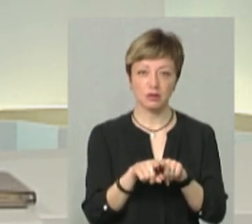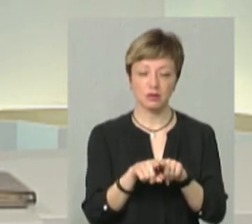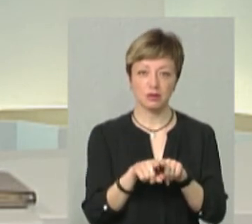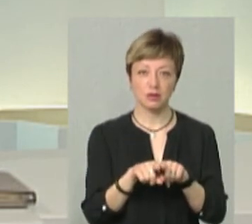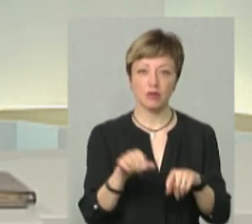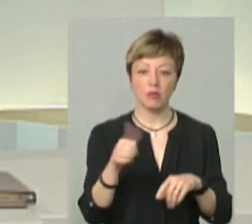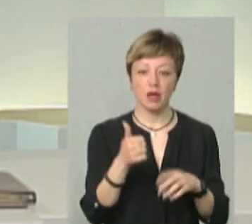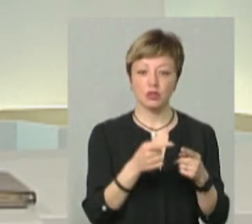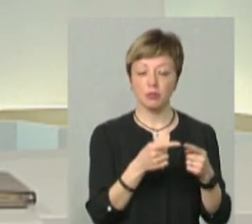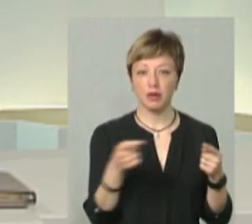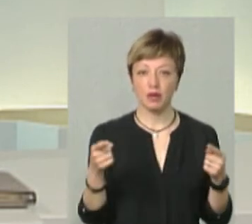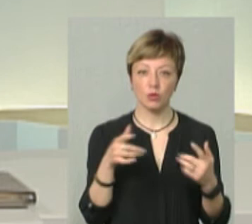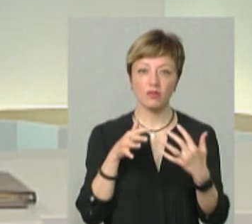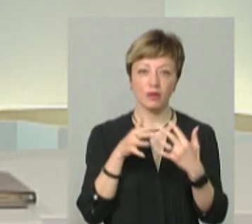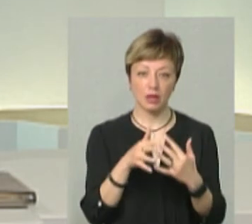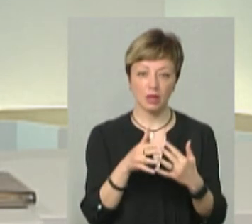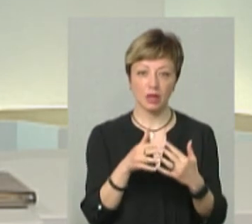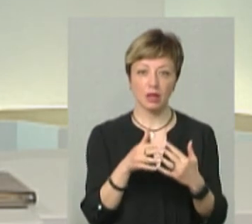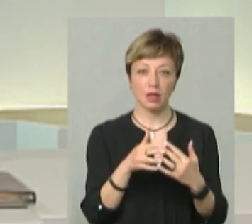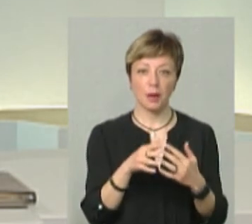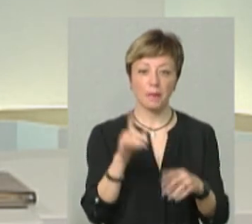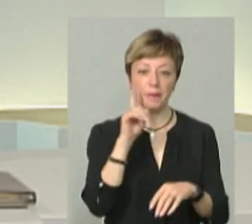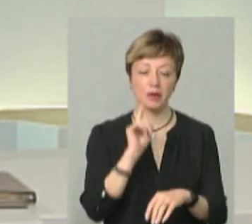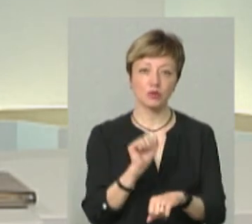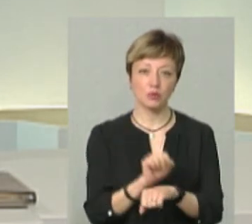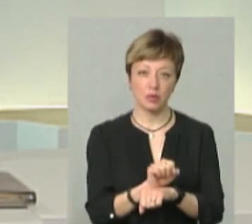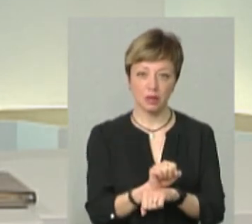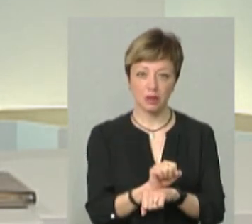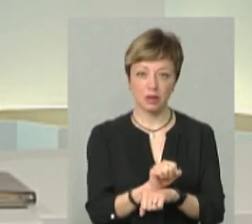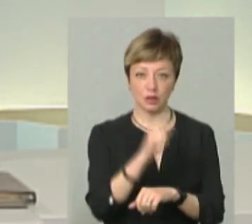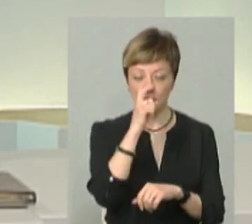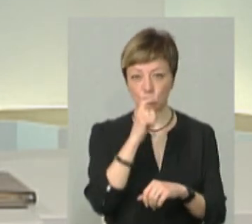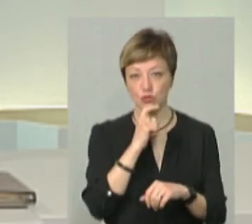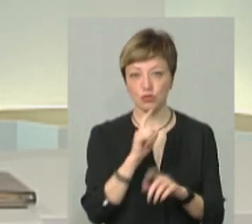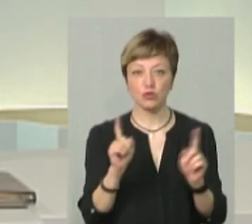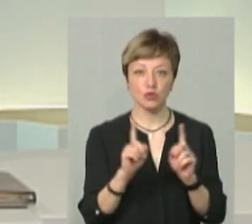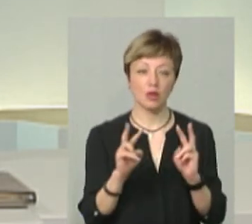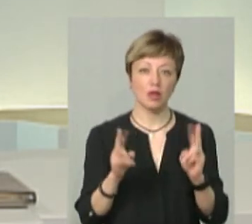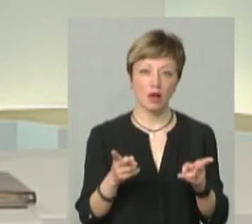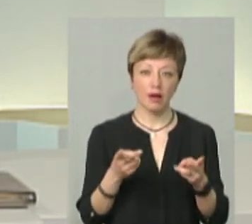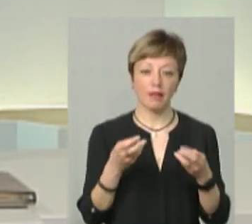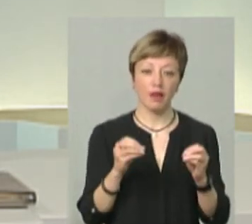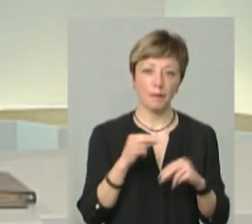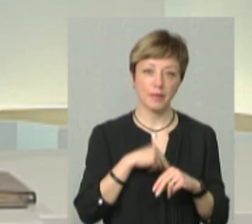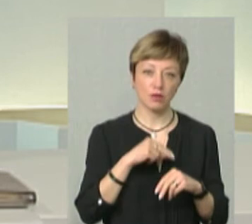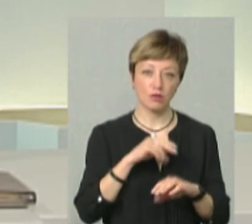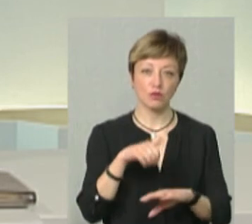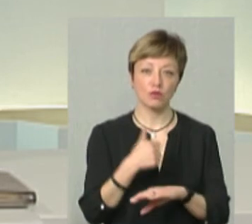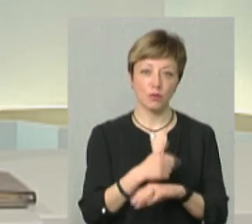в перші періоди війни якби призупинили, незрозуміло, що як де працює.